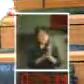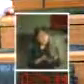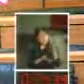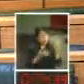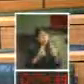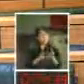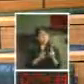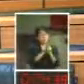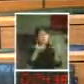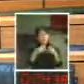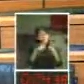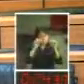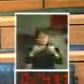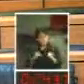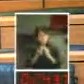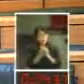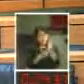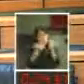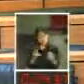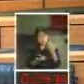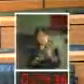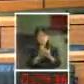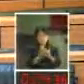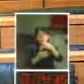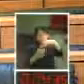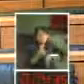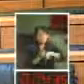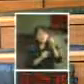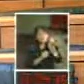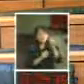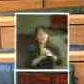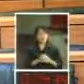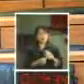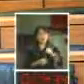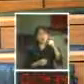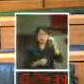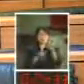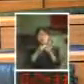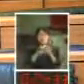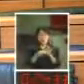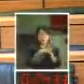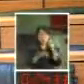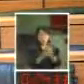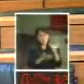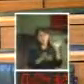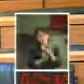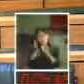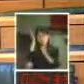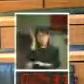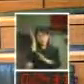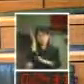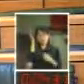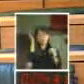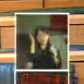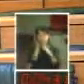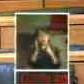การไปผมไม่ทราบว่าไปไว้ที่ไหนซึ่งตรงนี้ครับที่ผมเป็นห่วงว่าณวันนี้งบประมาณในจังหวัดชายแดนภาคใต้ลงไปเยอะแต่ขา